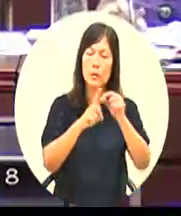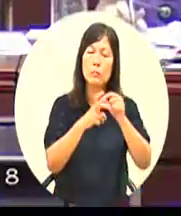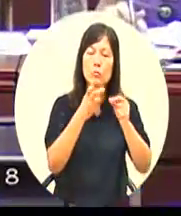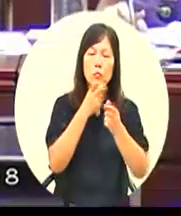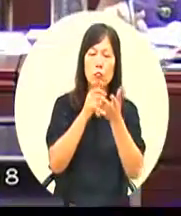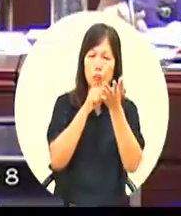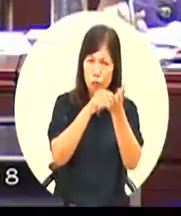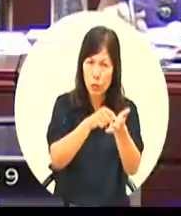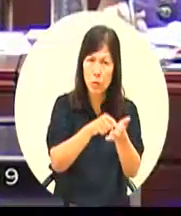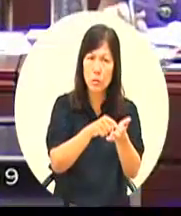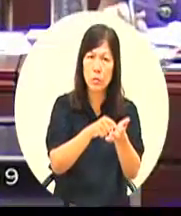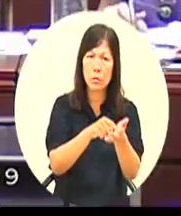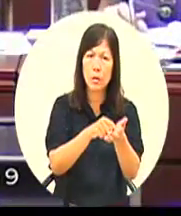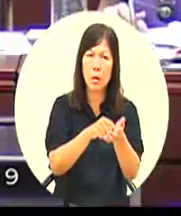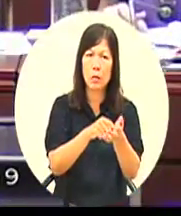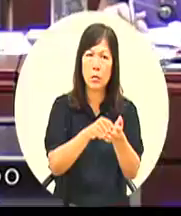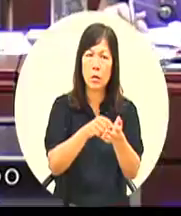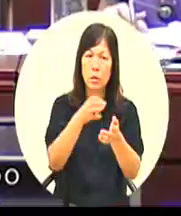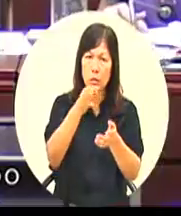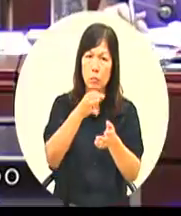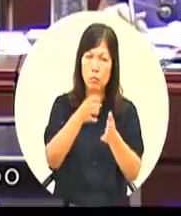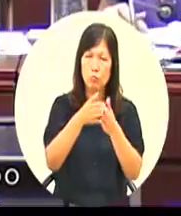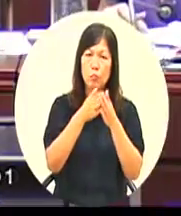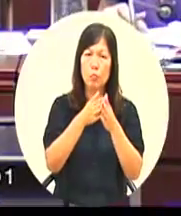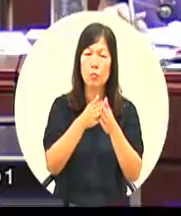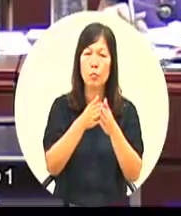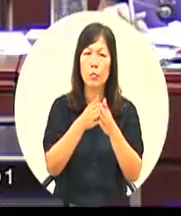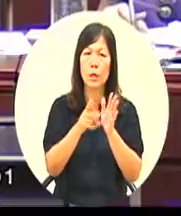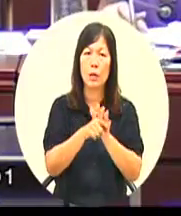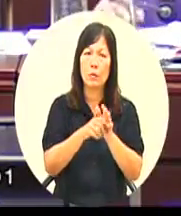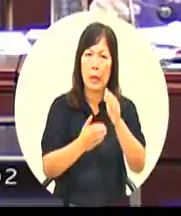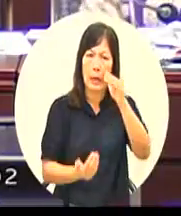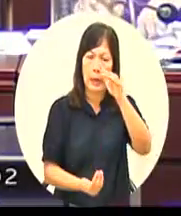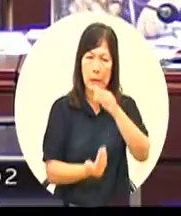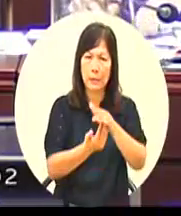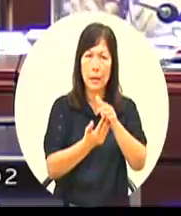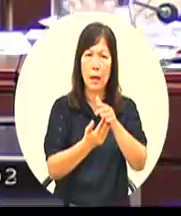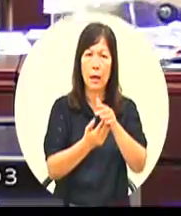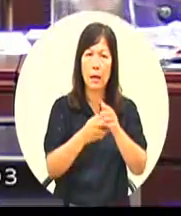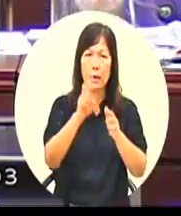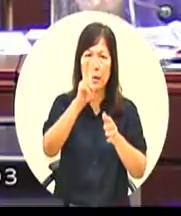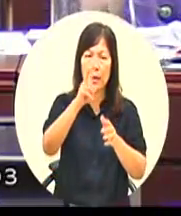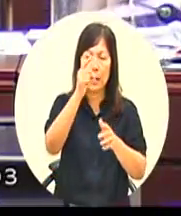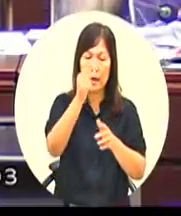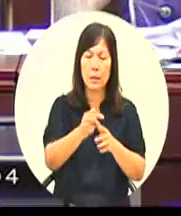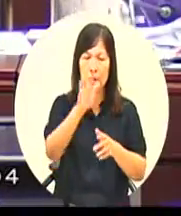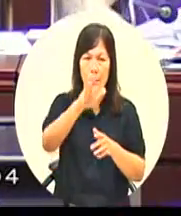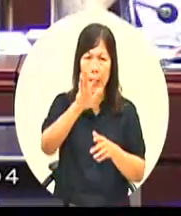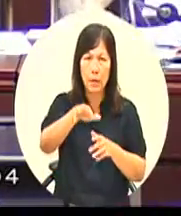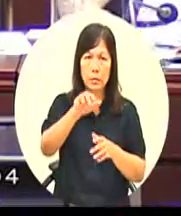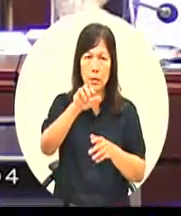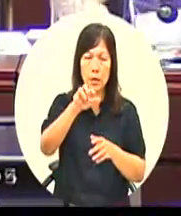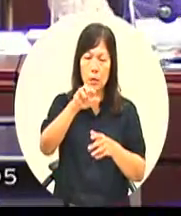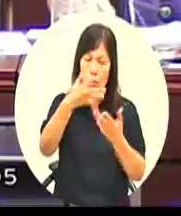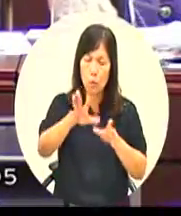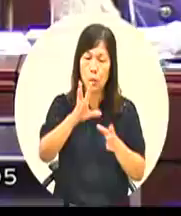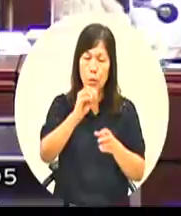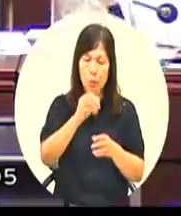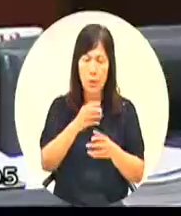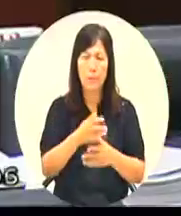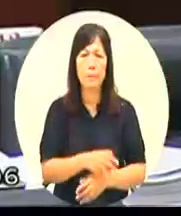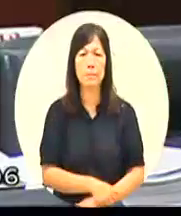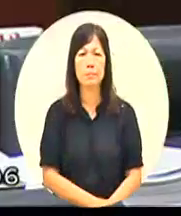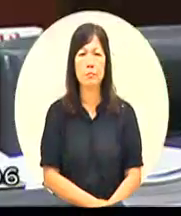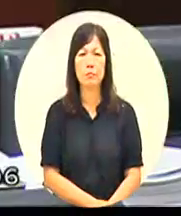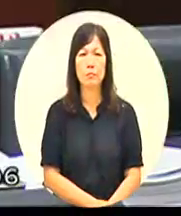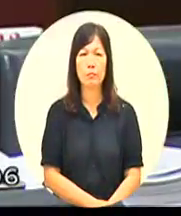去的整个灾损复原的需求啊，其实金额已经达到了这个2亿8635万。 所以啊，你就可以看